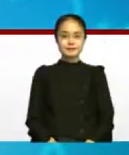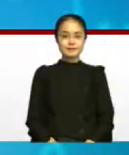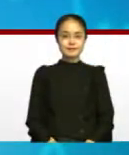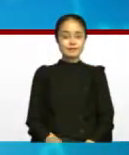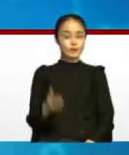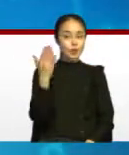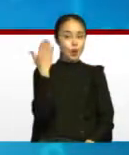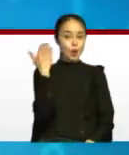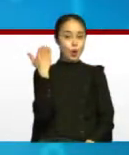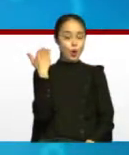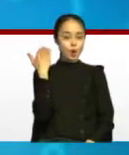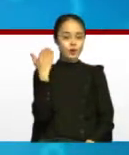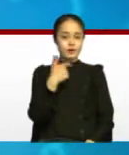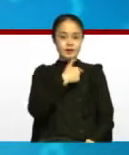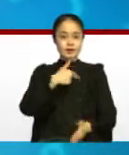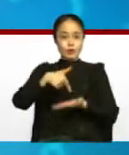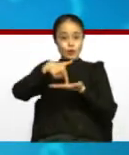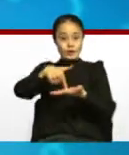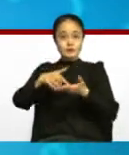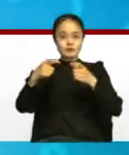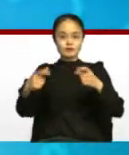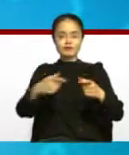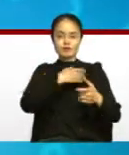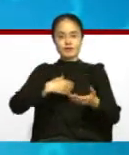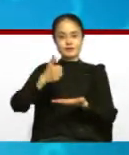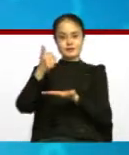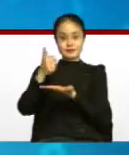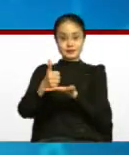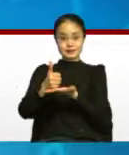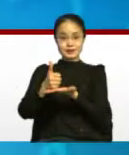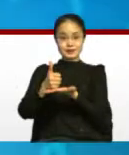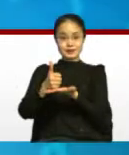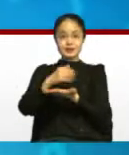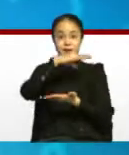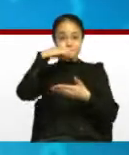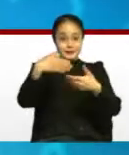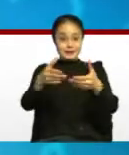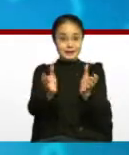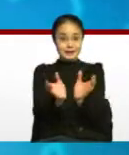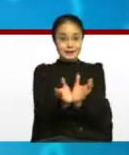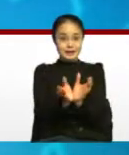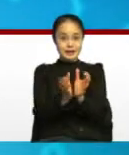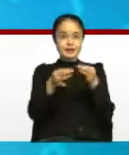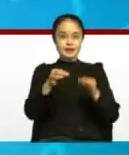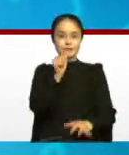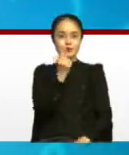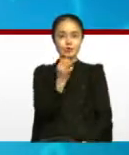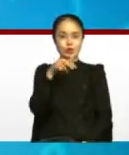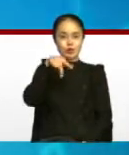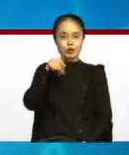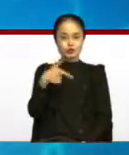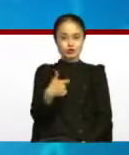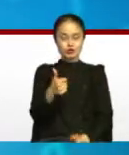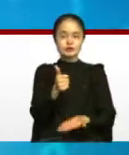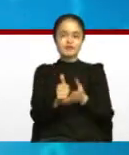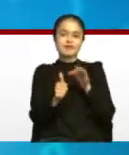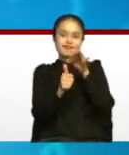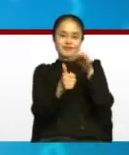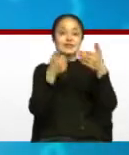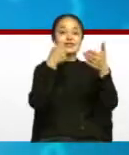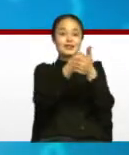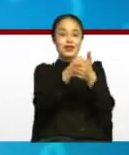최근 바른미래당 광진구청장 후보로 김홍준 씨가 공천되면서 선거 전의 양상이 3파전으로 좁혀지고